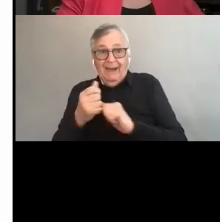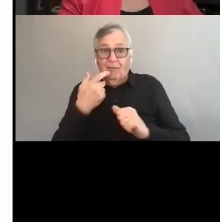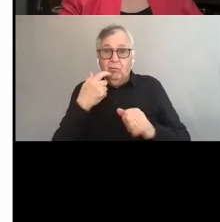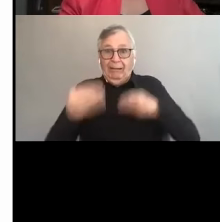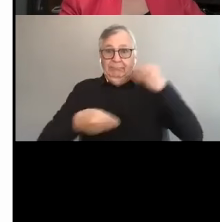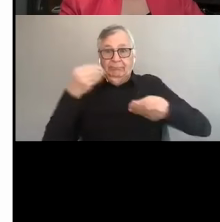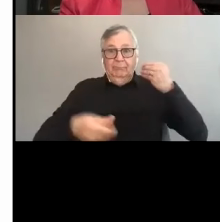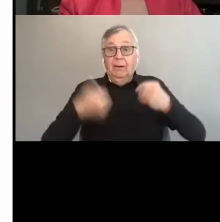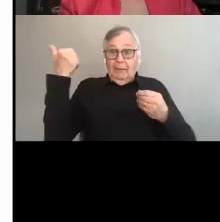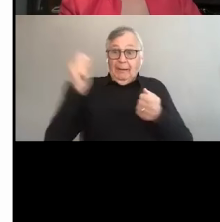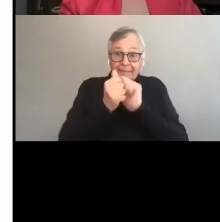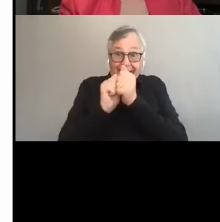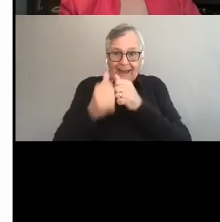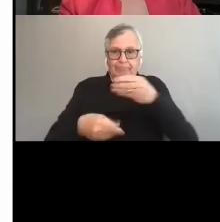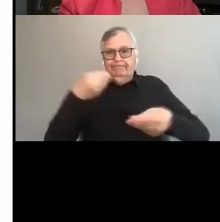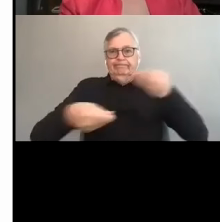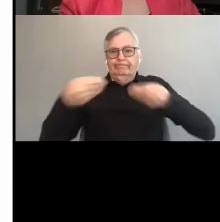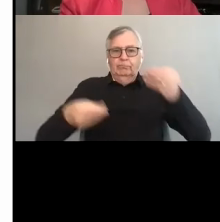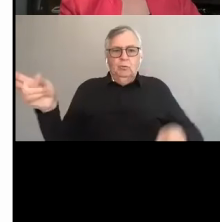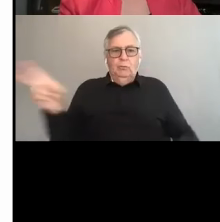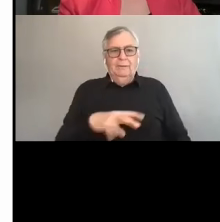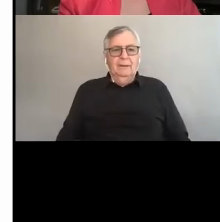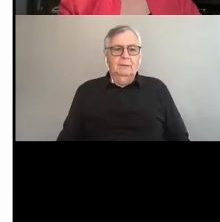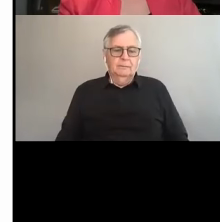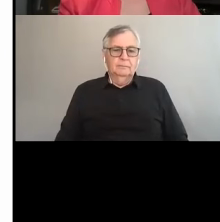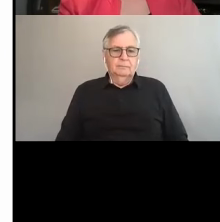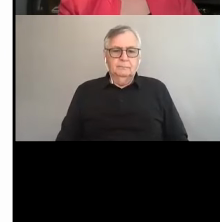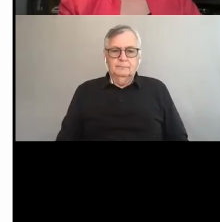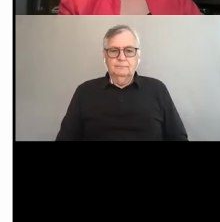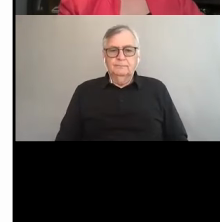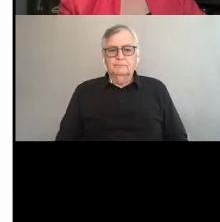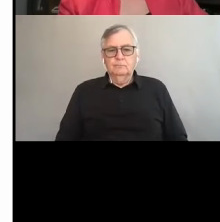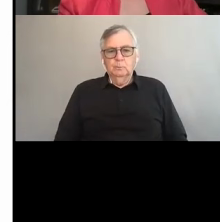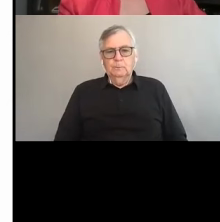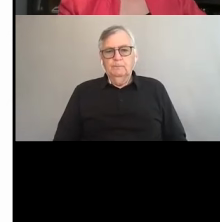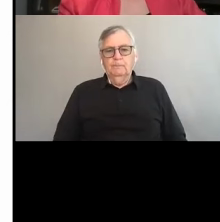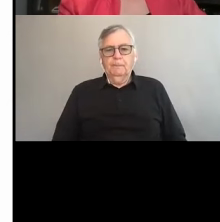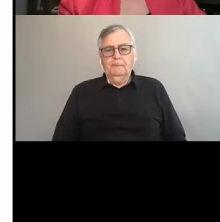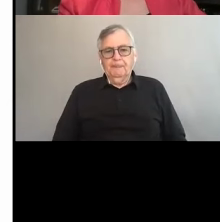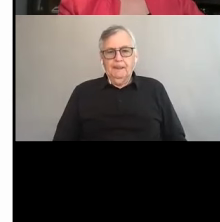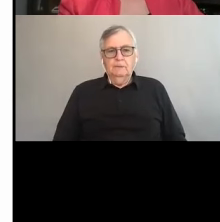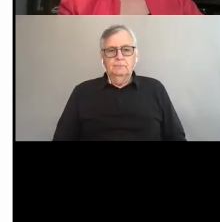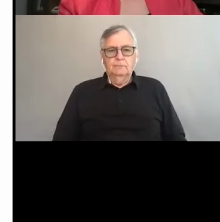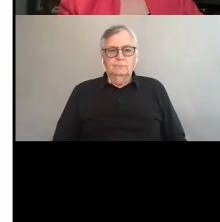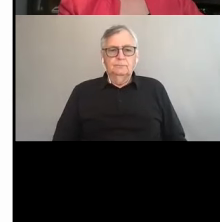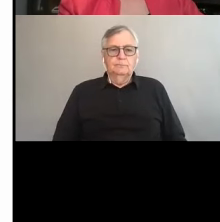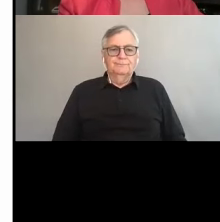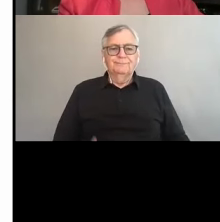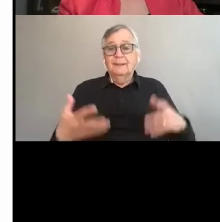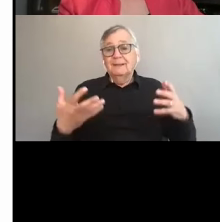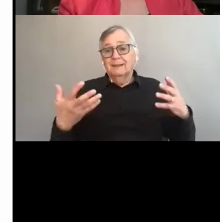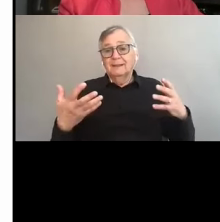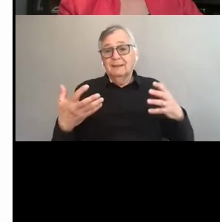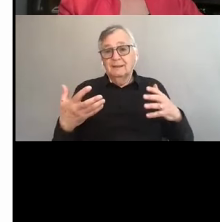transmissibilité. Je passe là-dessus. Donc, on a vu que le taux de mortalité